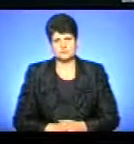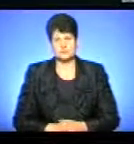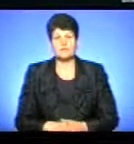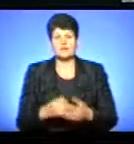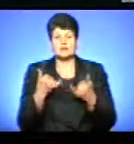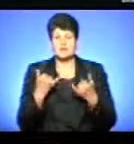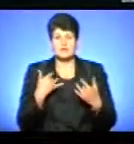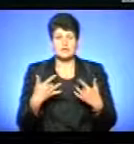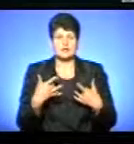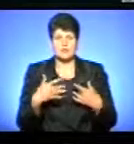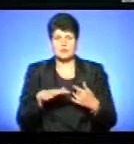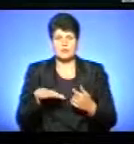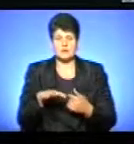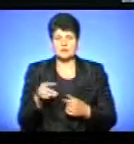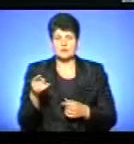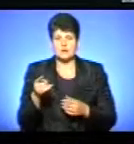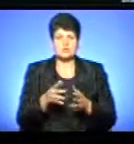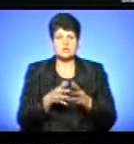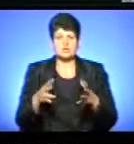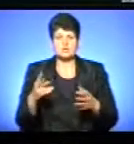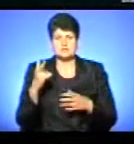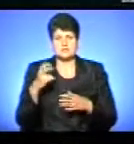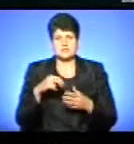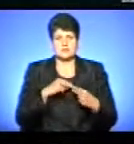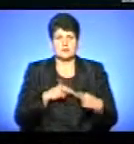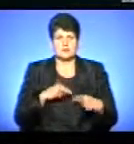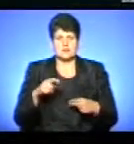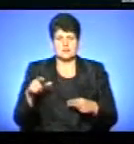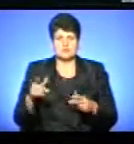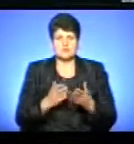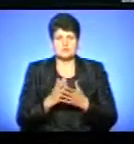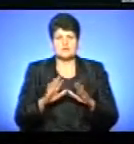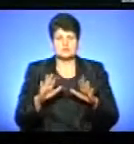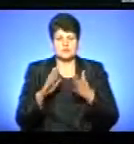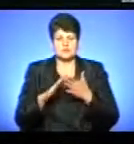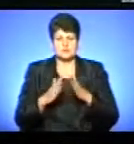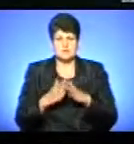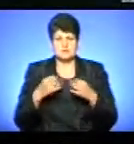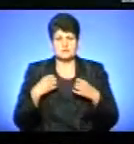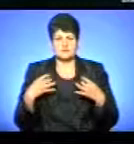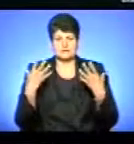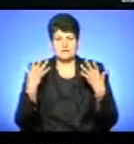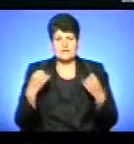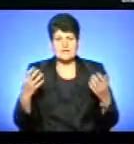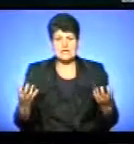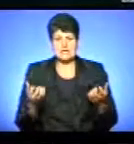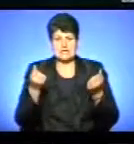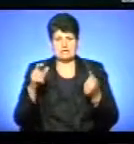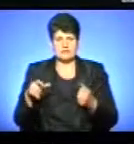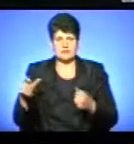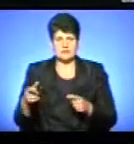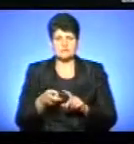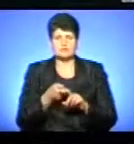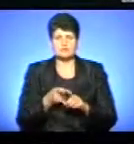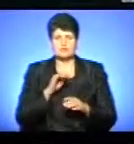Сьогодні на театральному майдані Тернополя більше 200 працівників Служби надзвичайних ситуацій відсвяткували День рятівника. З нагоди професійного свята